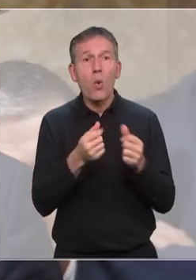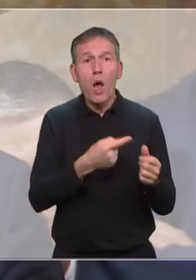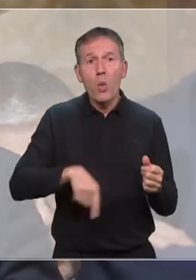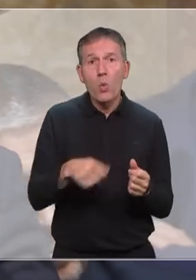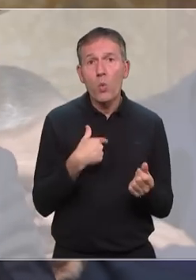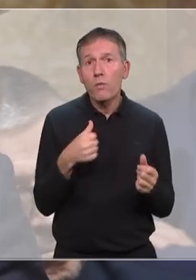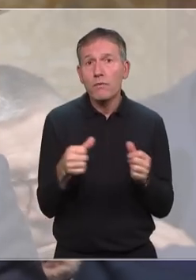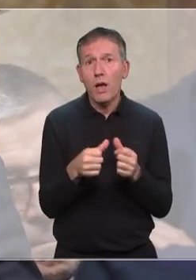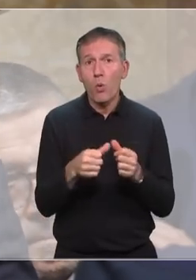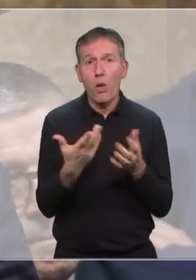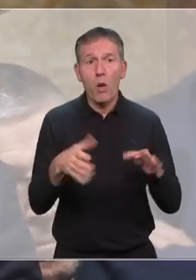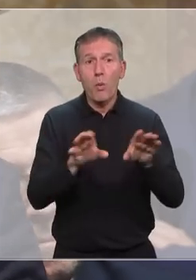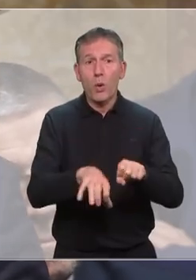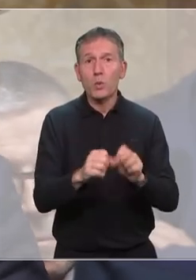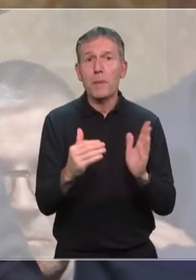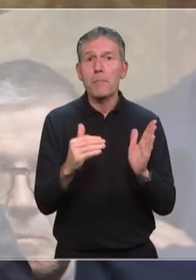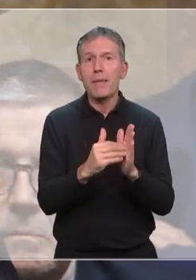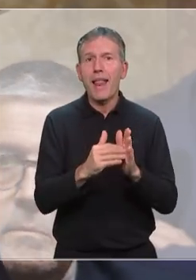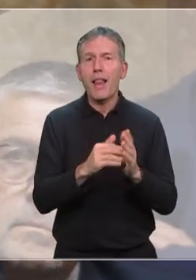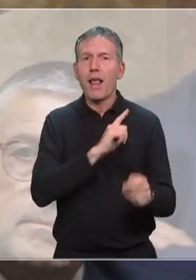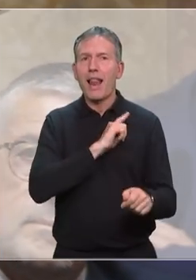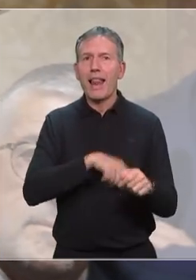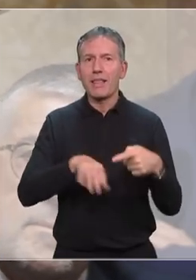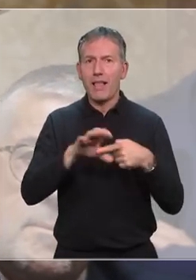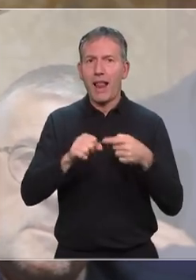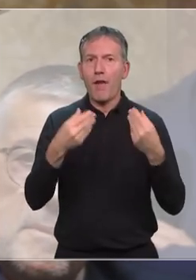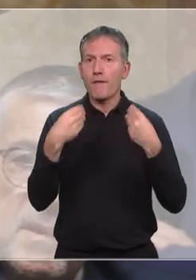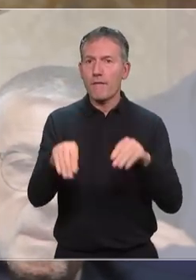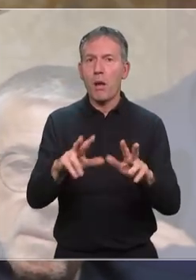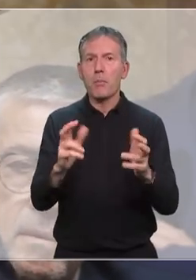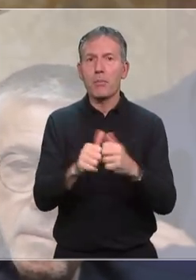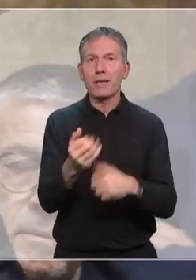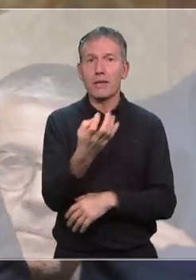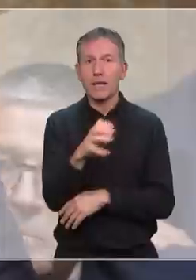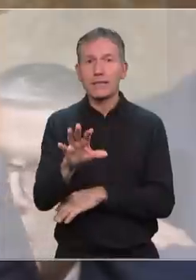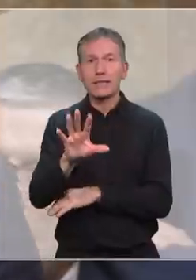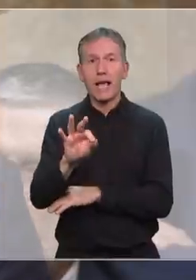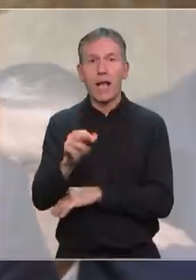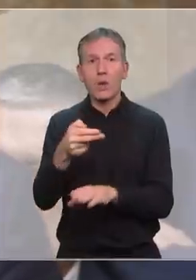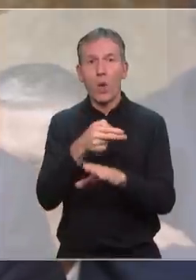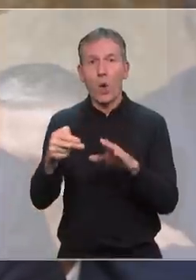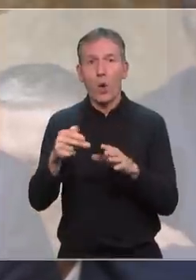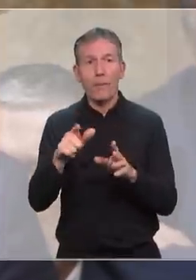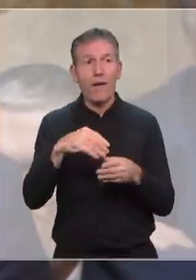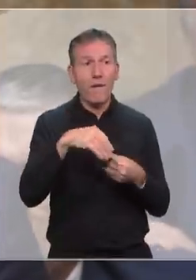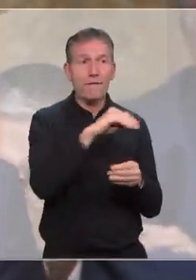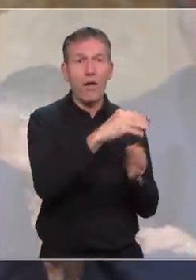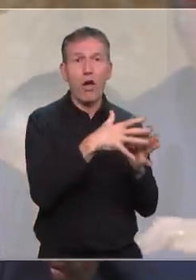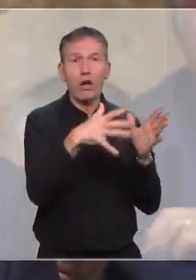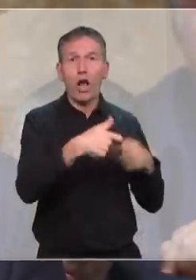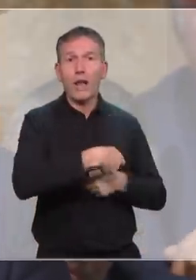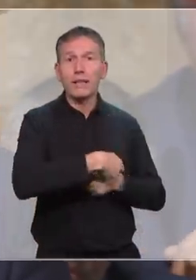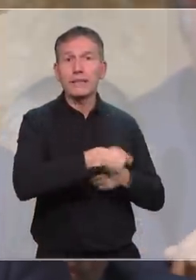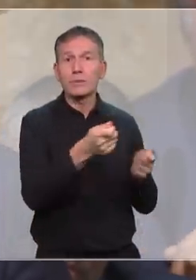faire ? Nous produisons 1000 litres, nous le vendons en moyenne 450 euros, c'est revendu en grande